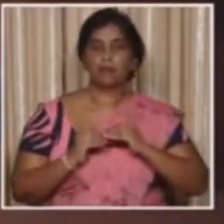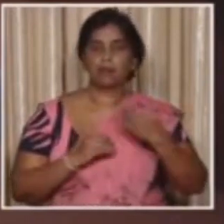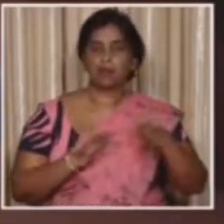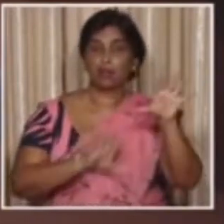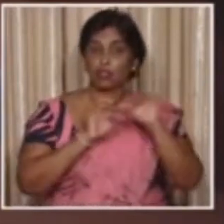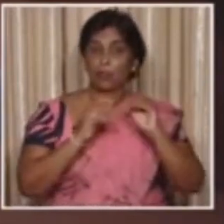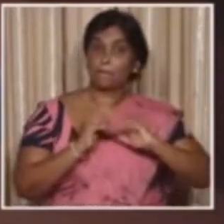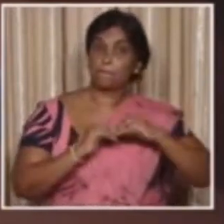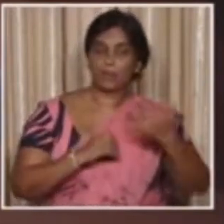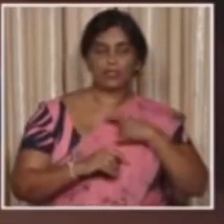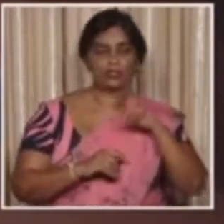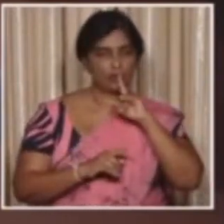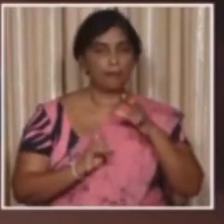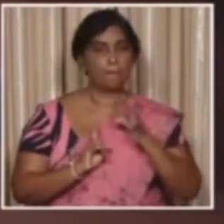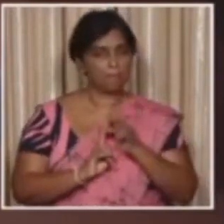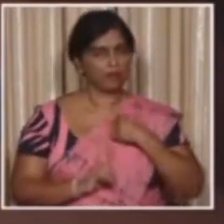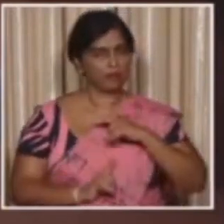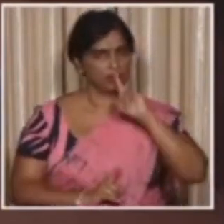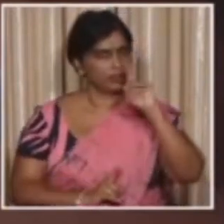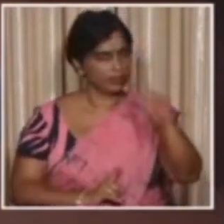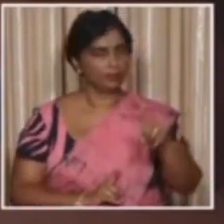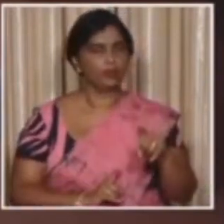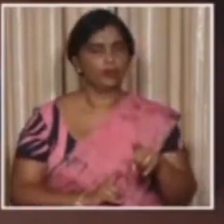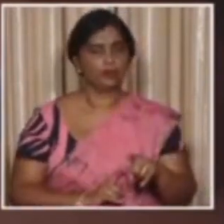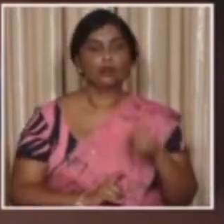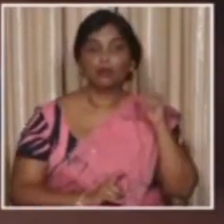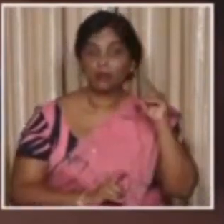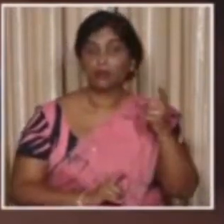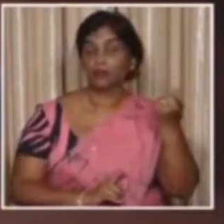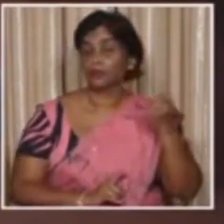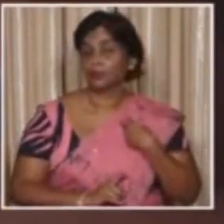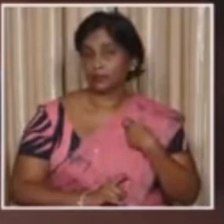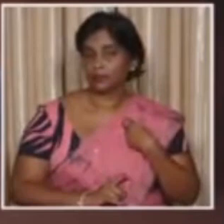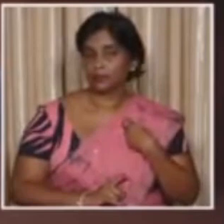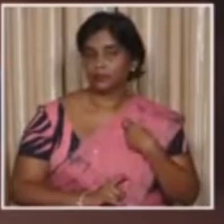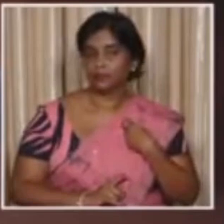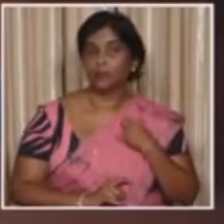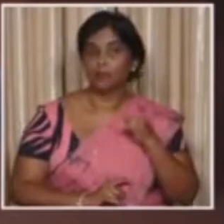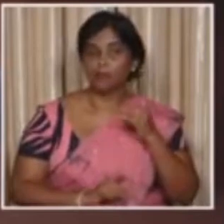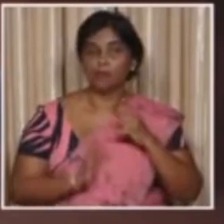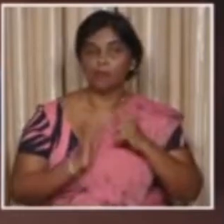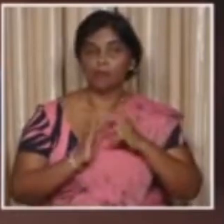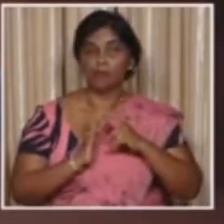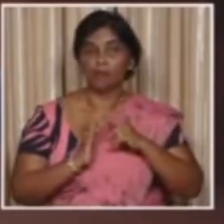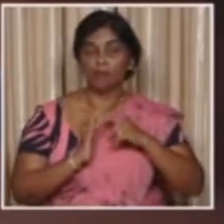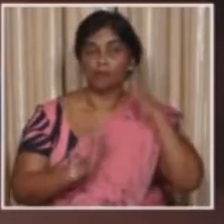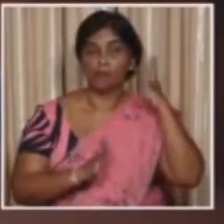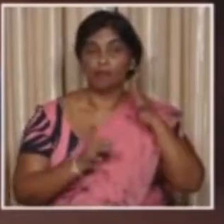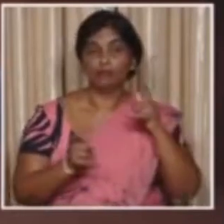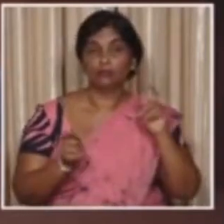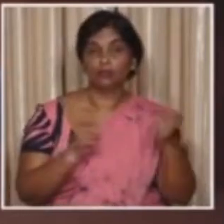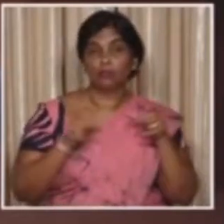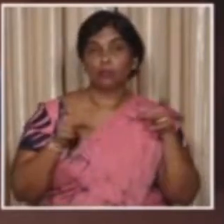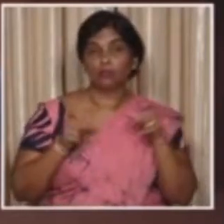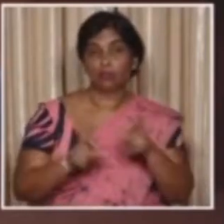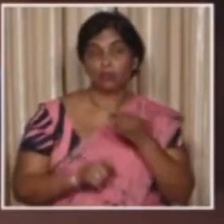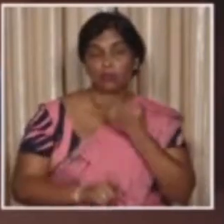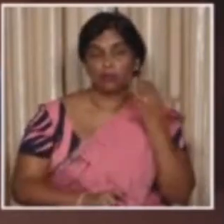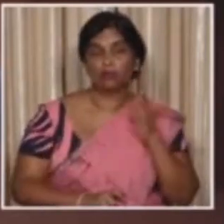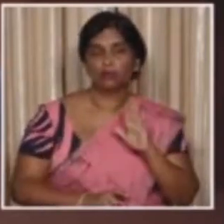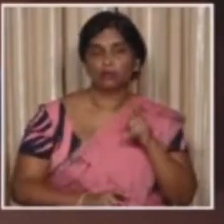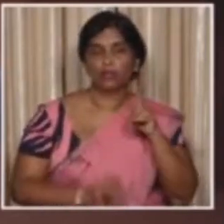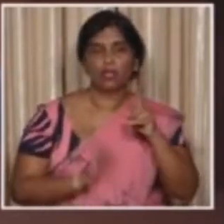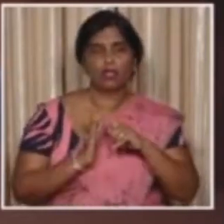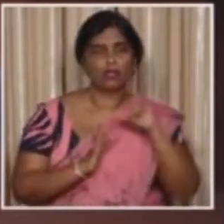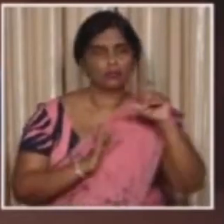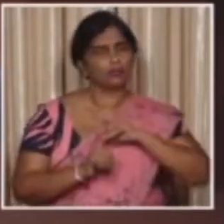kita pilih itu mungkin ma pahud kiri kita tidak tahu. Itu mungkin juga yang jatuh antara cricket tahan ma pewayri mida kita tidak tahu. Mungkin apa itu ma ICC